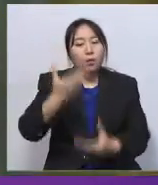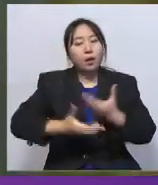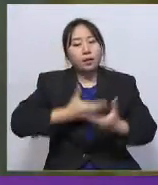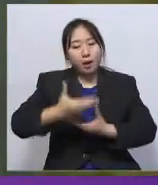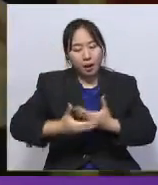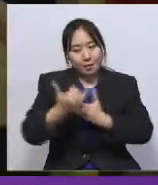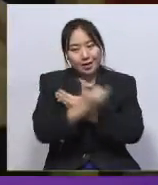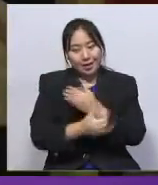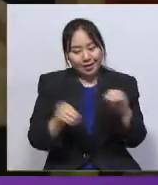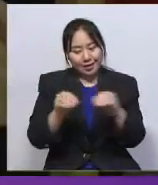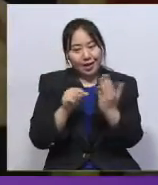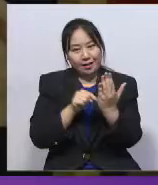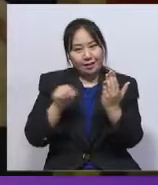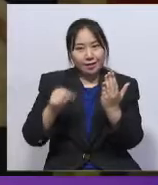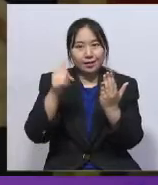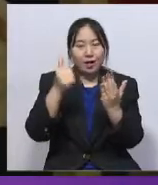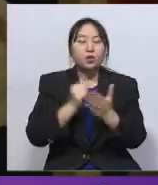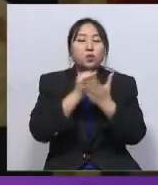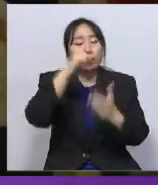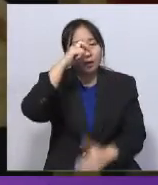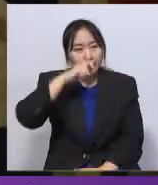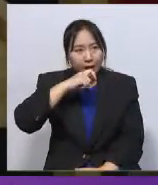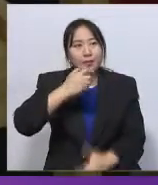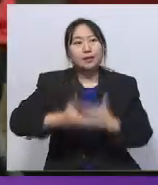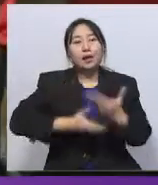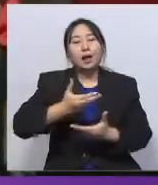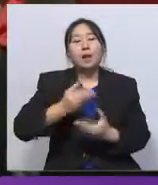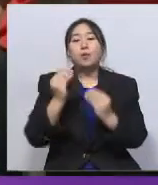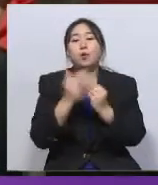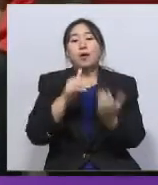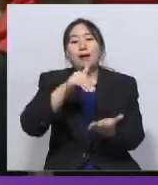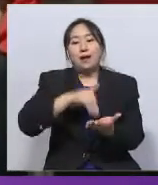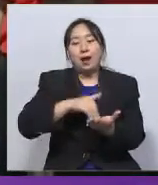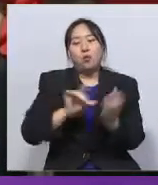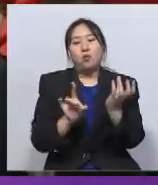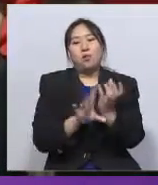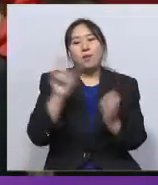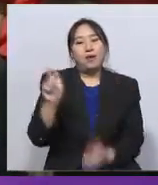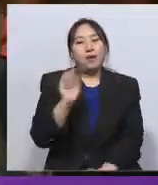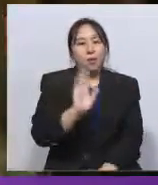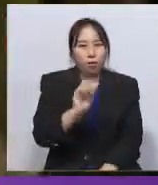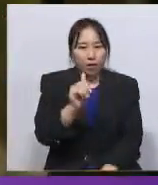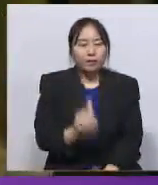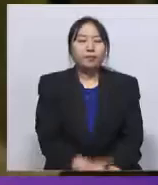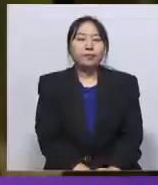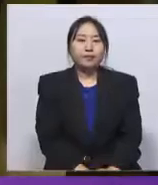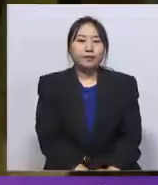ายแดนซึ่งจะช่วยผลักดันให้ประเทศไทยเป็นตลาดกลางผลไม้คุณภาพแห่งเอเชียกิ